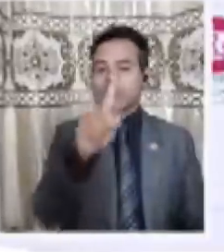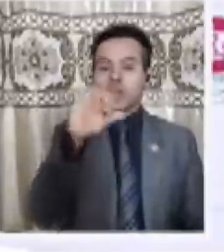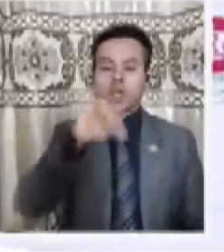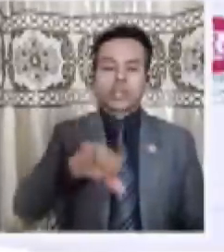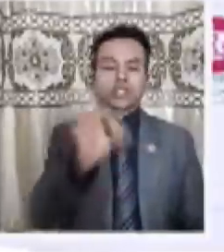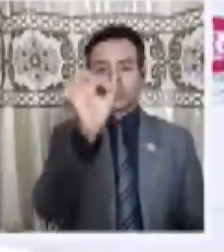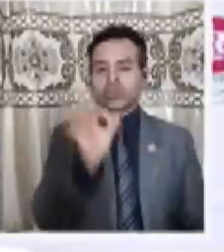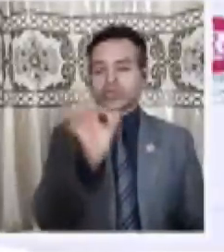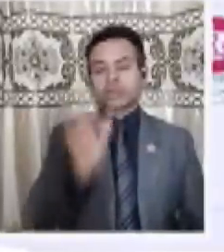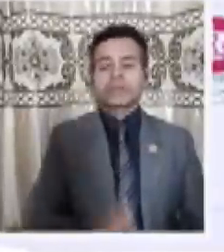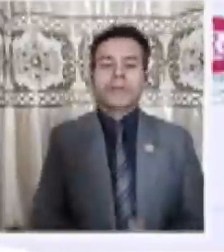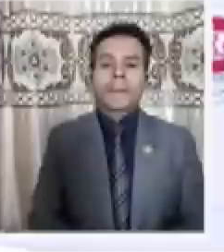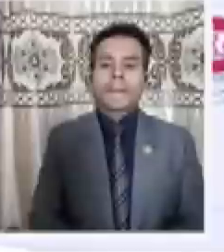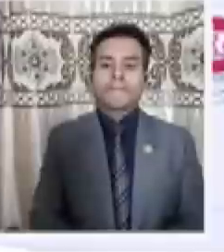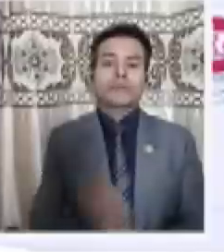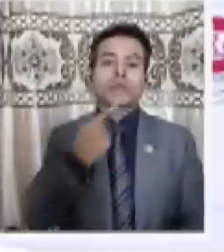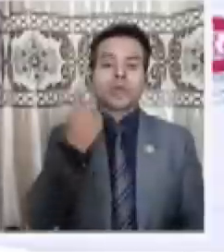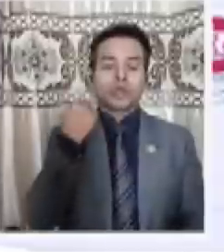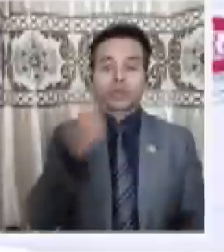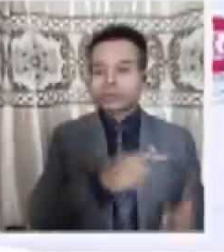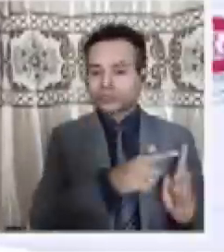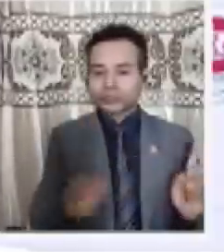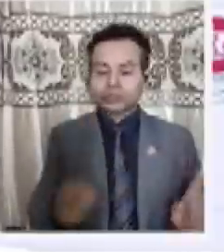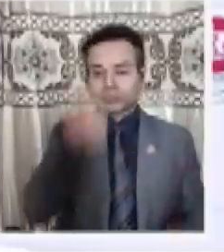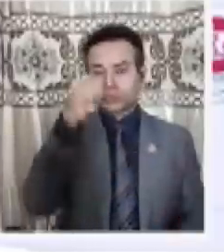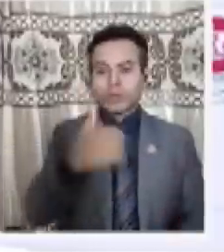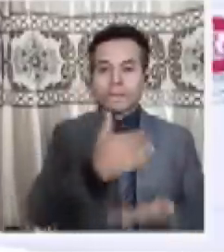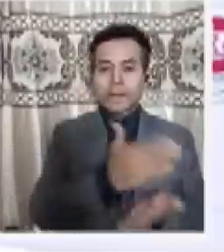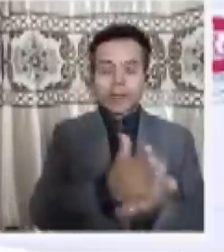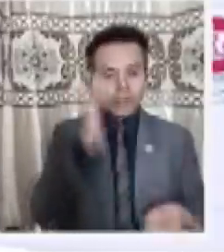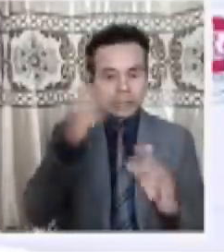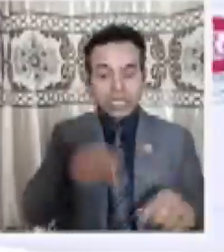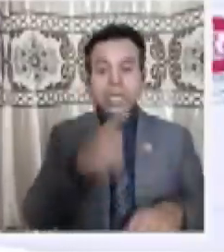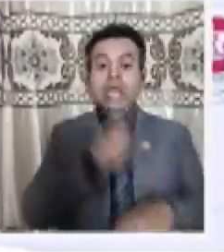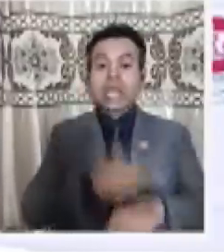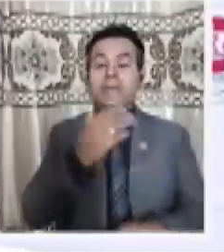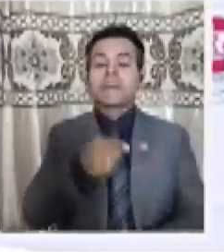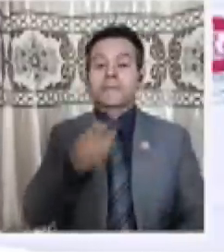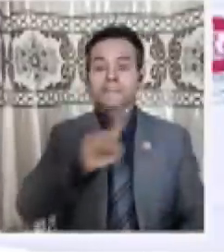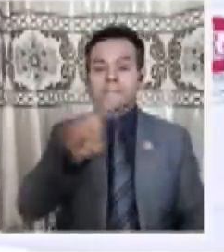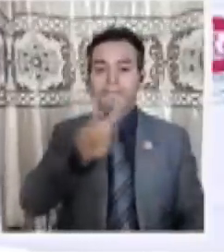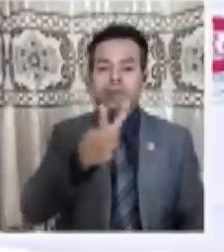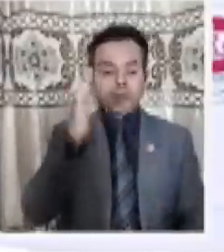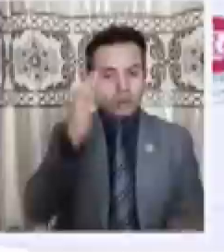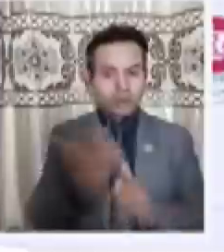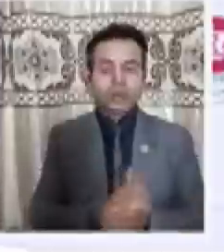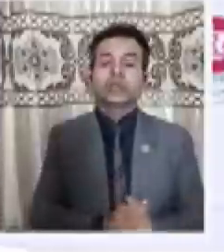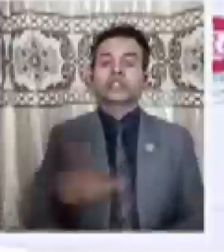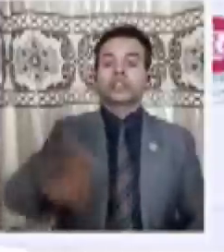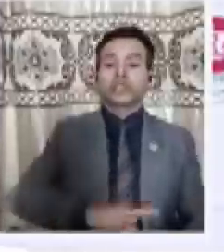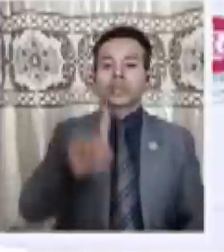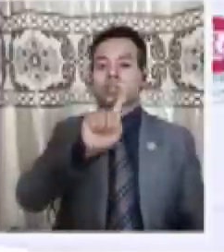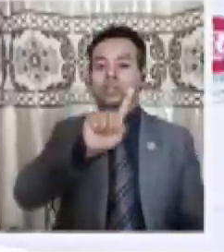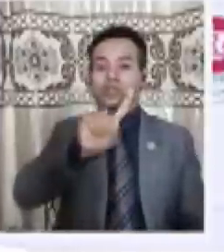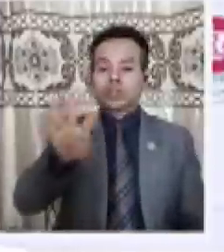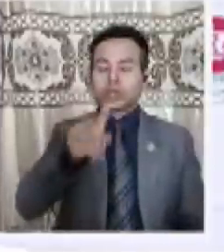গত 24 ঘন্টায় বিভাগওয়ারি মৃতের তালিকা, ঢাকা বিভাগ 12 জন, চট্টগ্রাম 14 জন, রাজশাহী